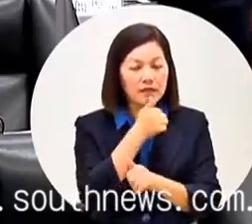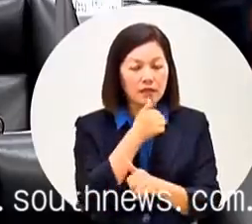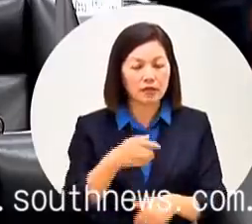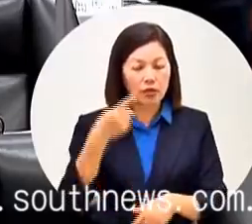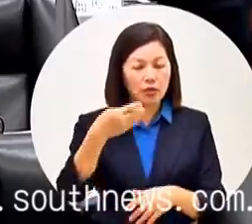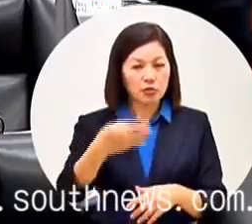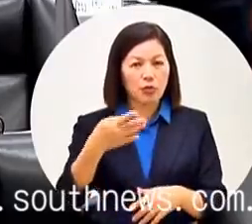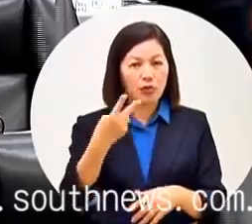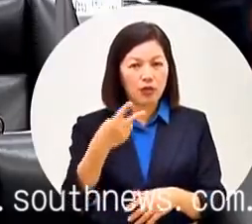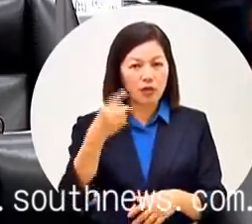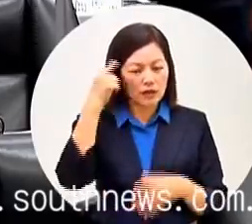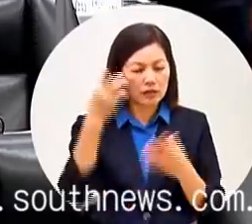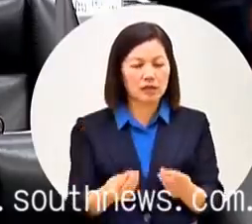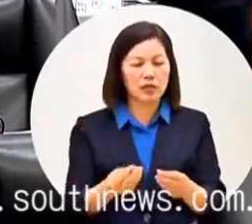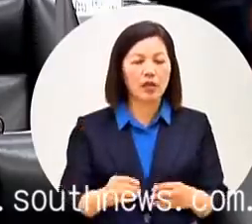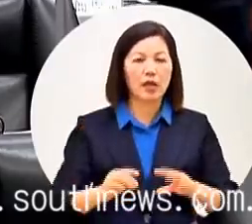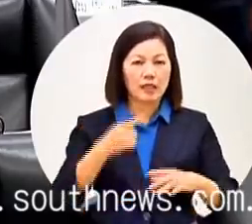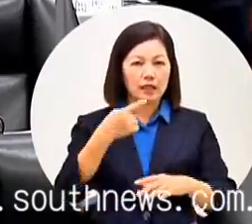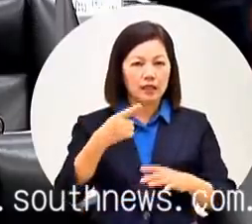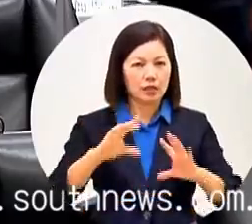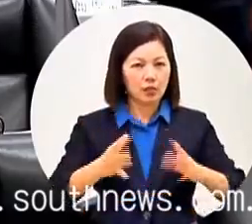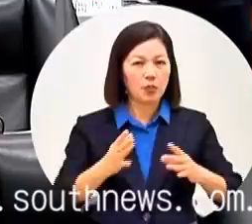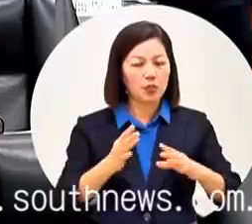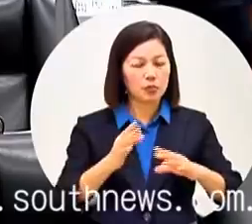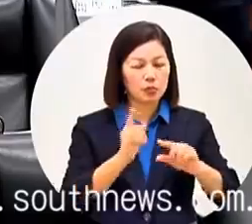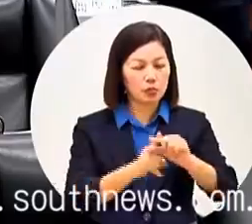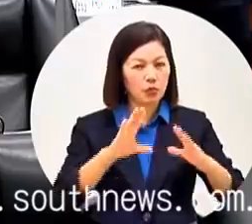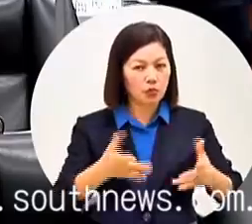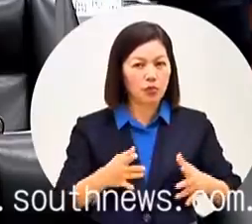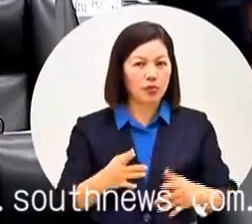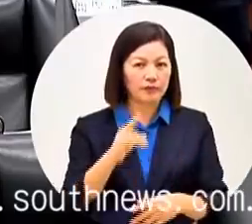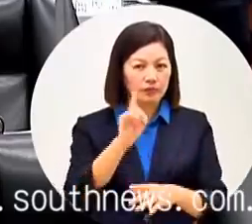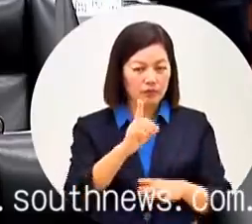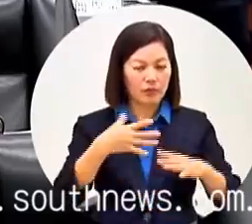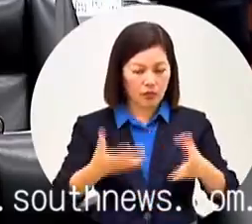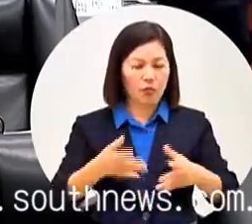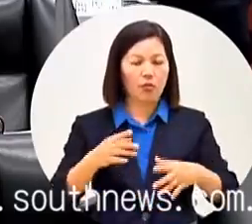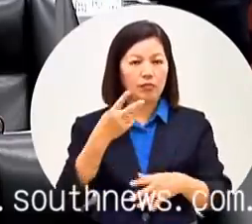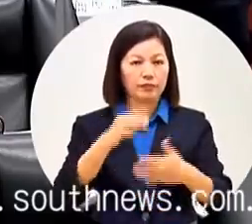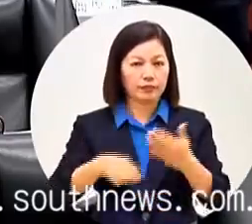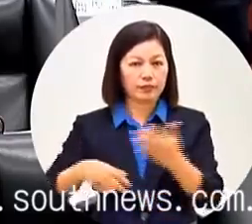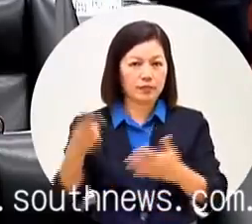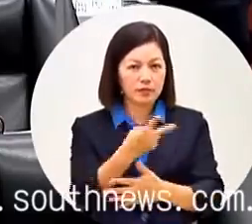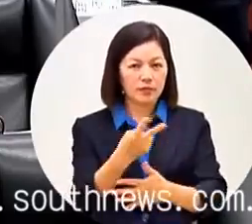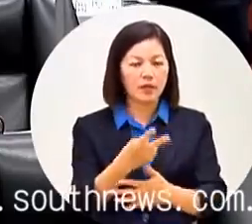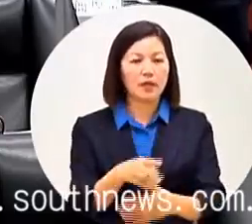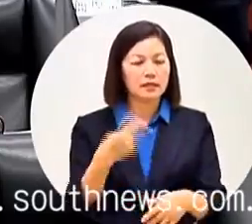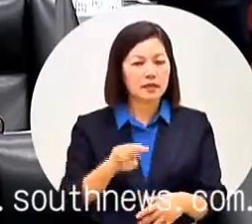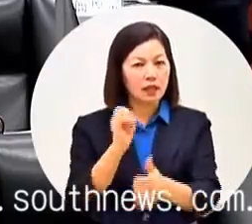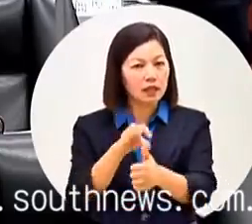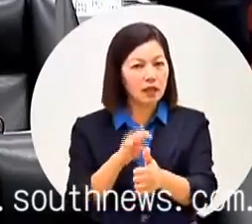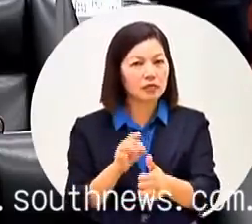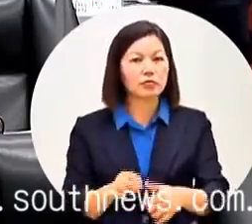就是一个中国，就是要和平统一，就是一国两制。虽然你在中国那边对着媒体说中华